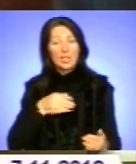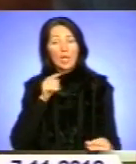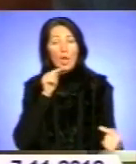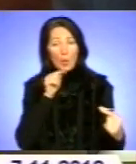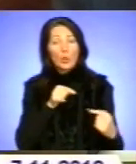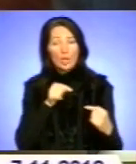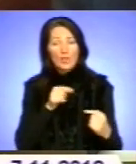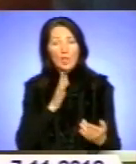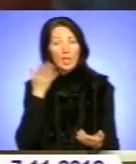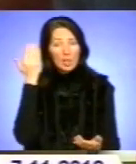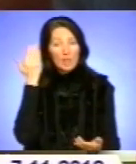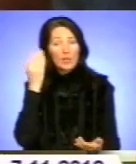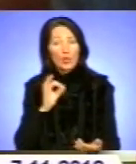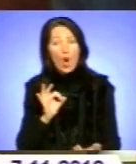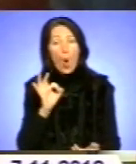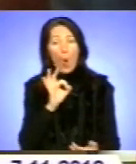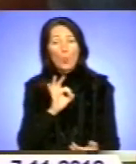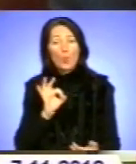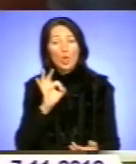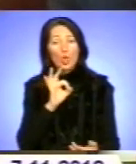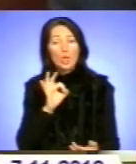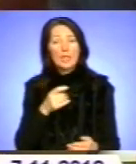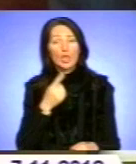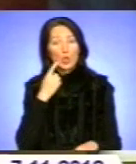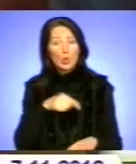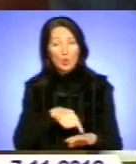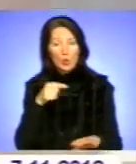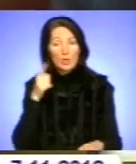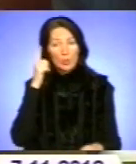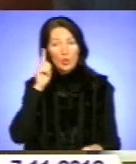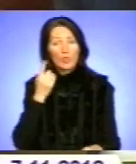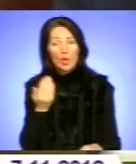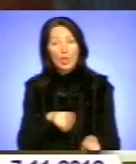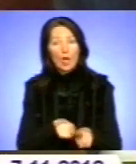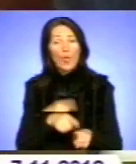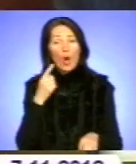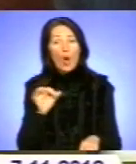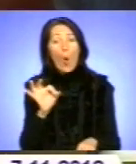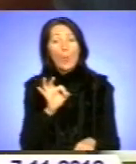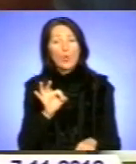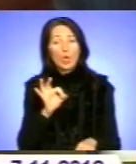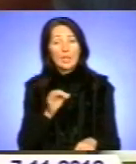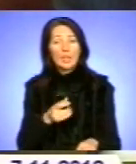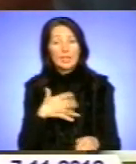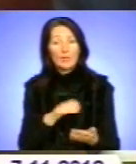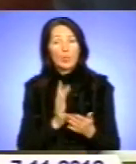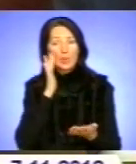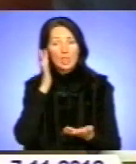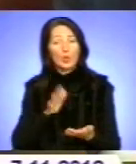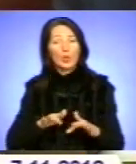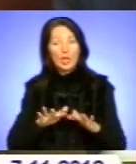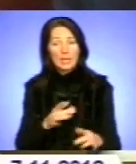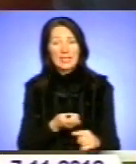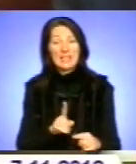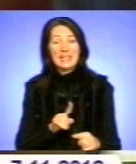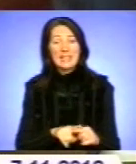совість. Я бачу, що вони обнулили свою політичну діяльність. По-перше, це цинічна неповага до